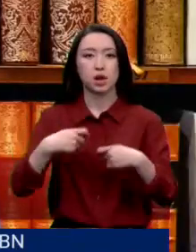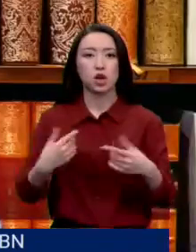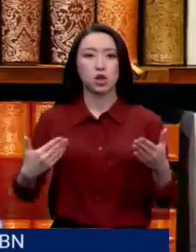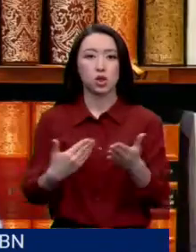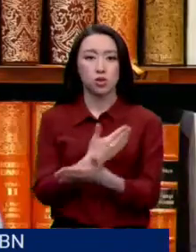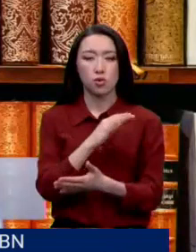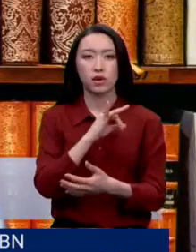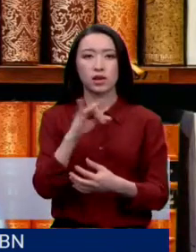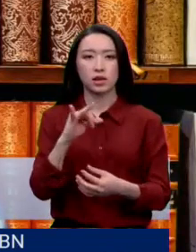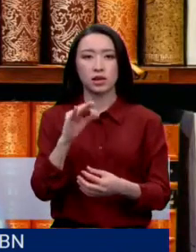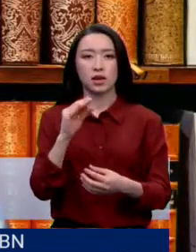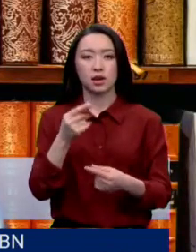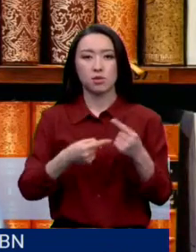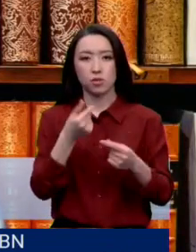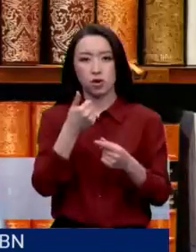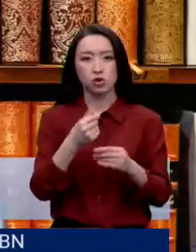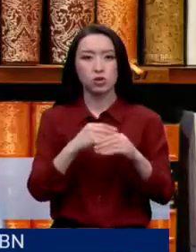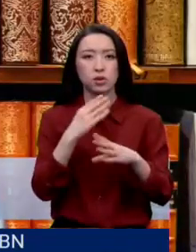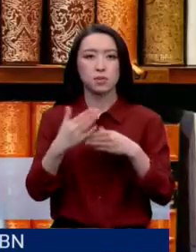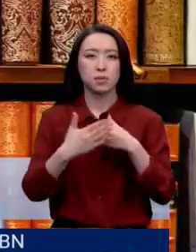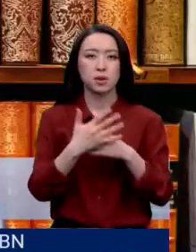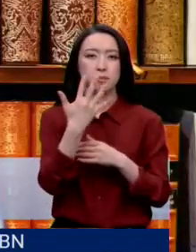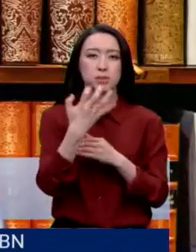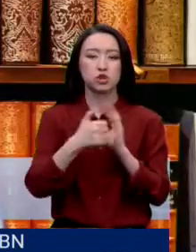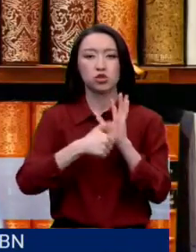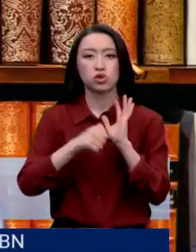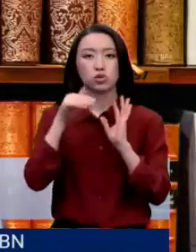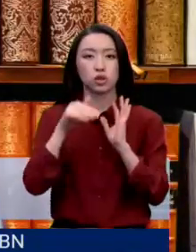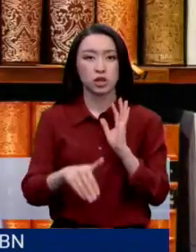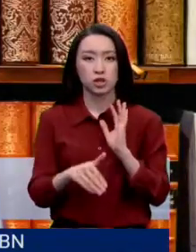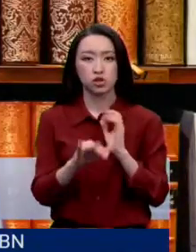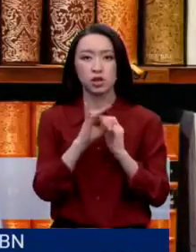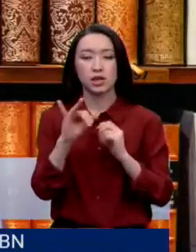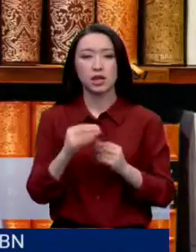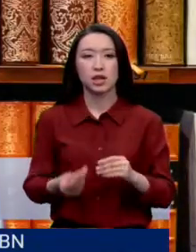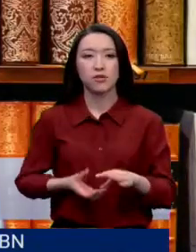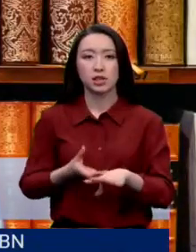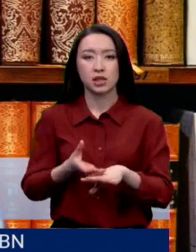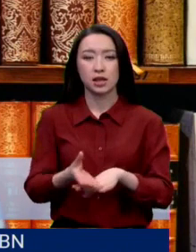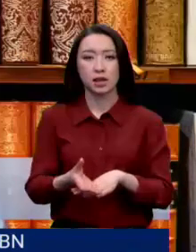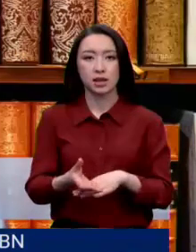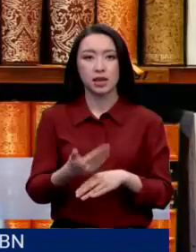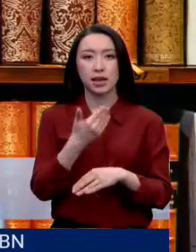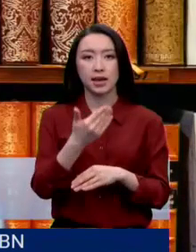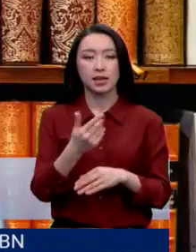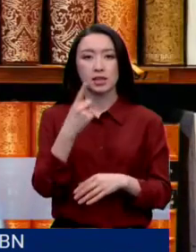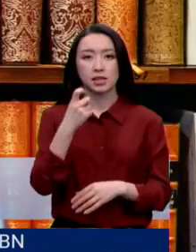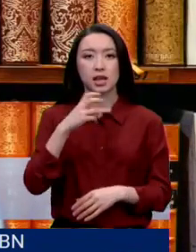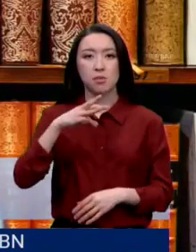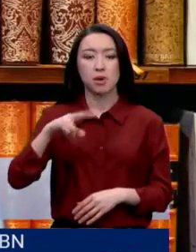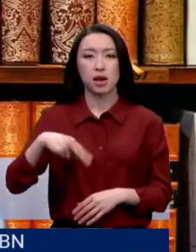и подержанных автомобилей порядка там 500-600 тысяч. И выделение этих 100